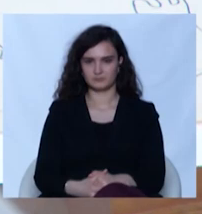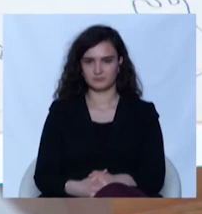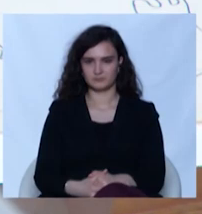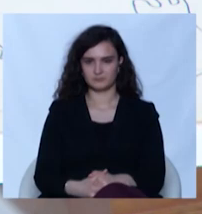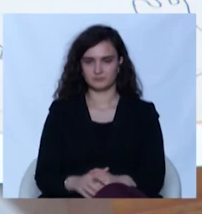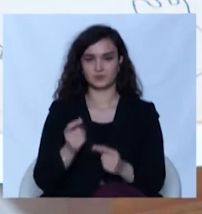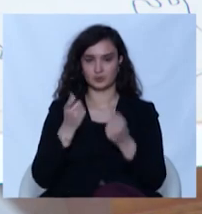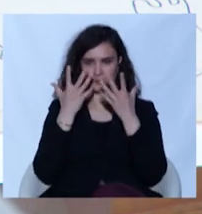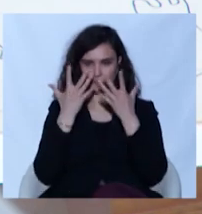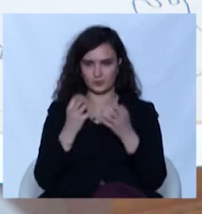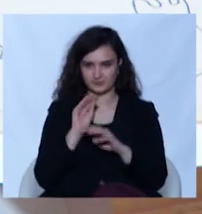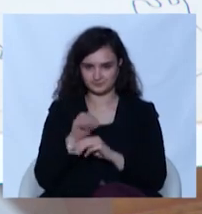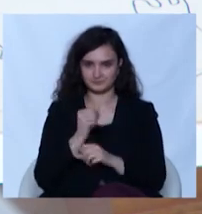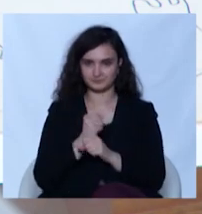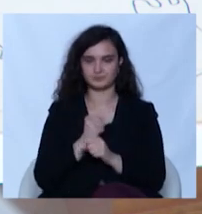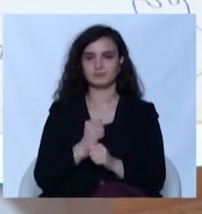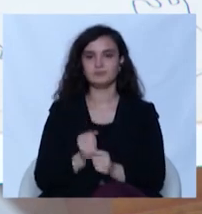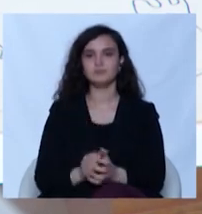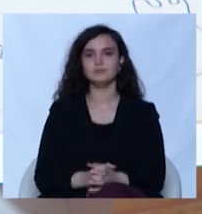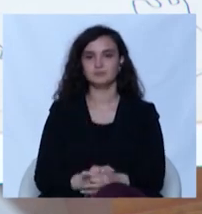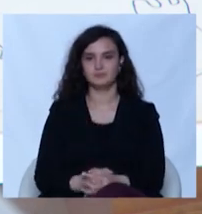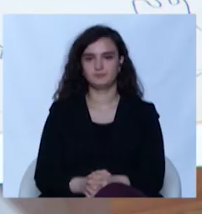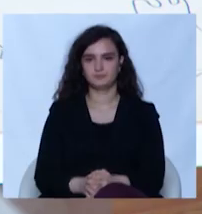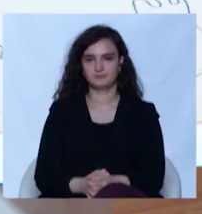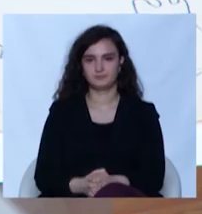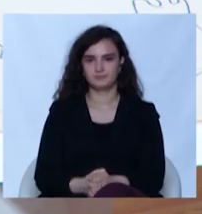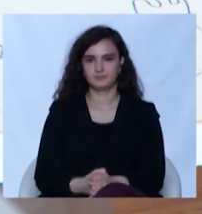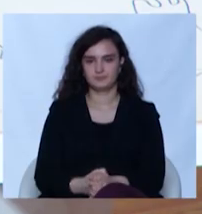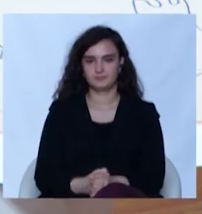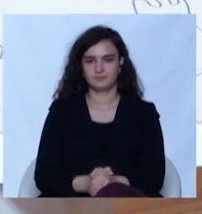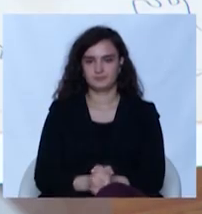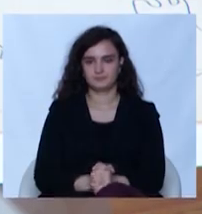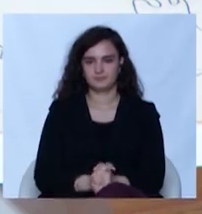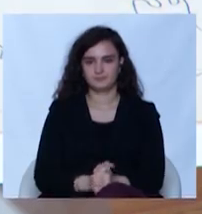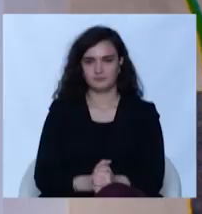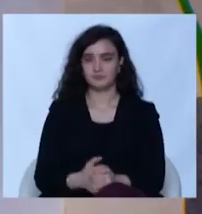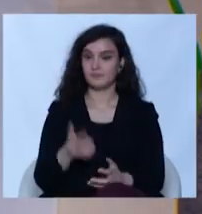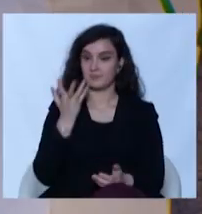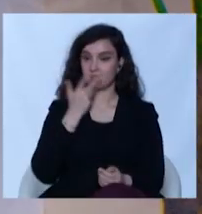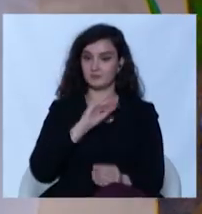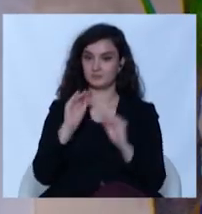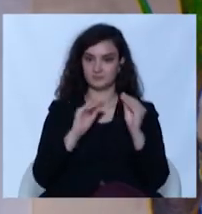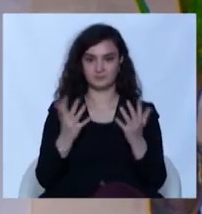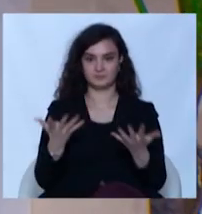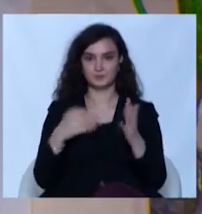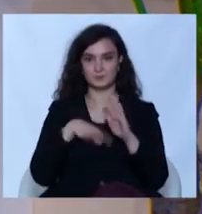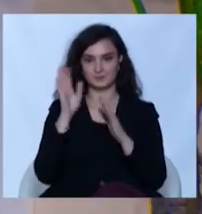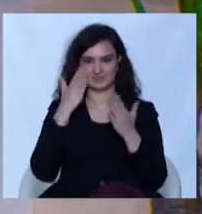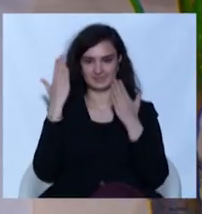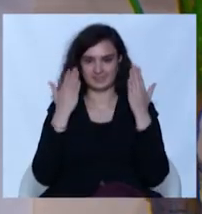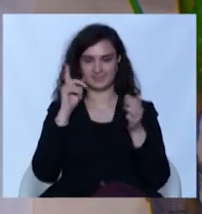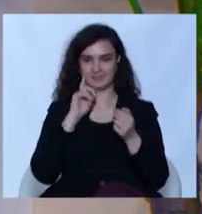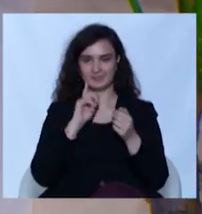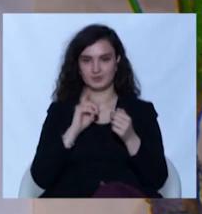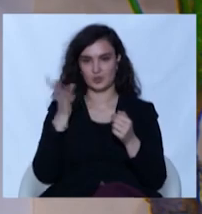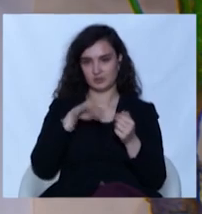ცოტა მუქიც ჩავატეოთ აი აქ სადა. აი შეხედეთ, გავაფერადეთ და მივიღეთ უფრო სახალისო. ეს მე